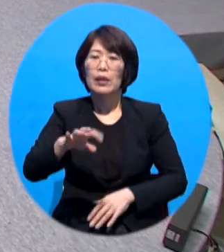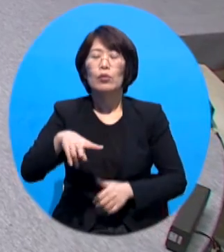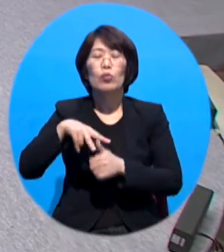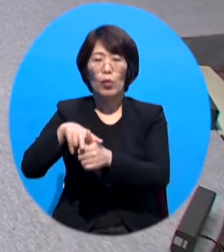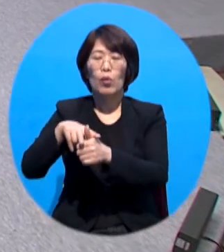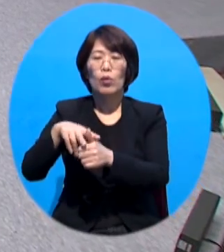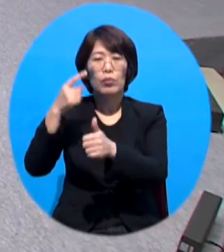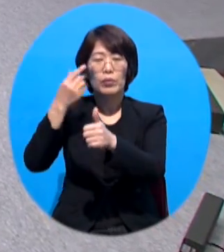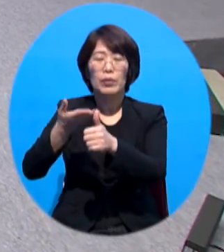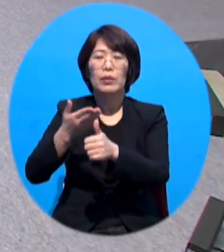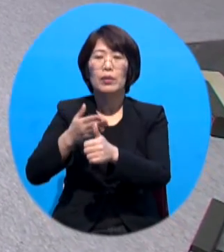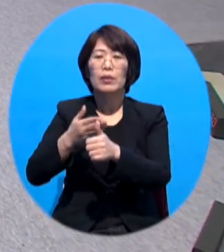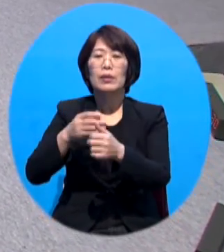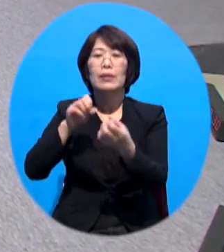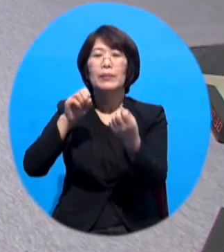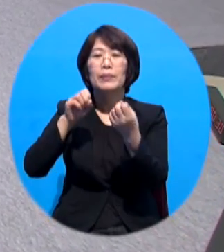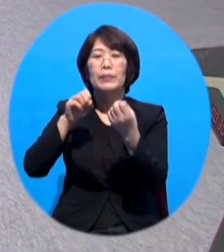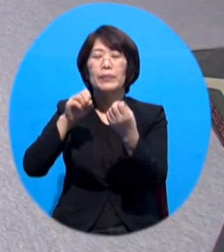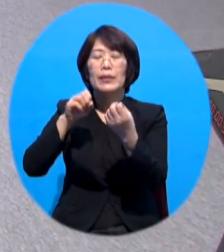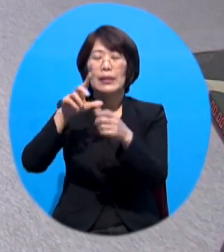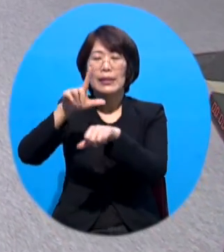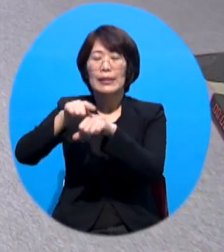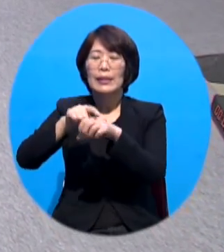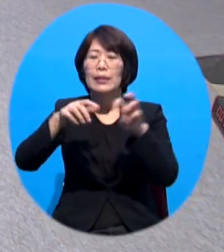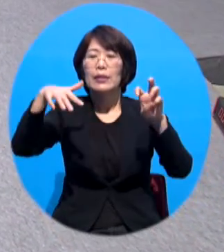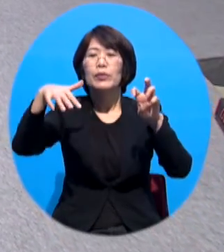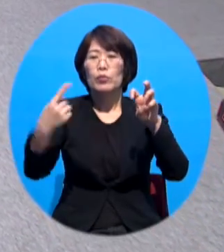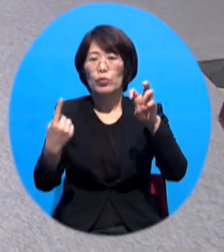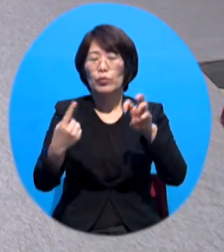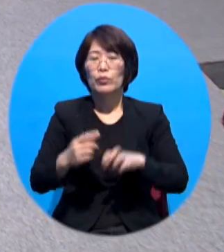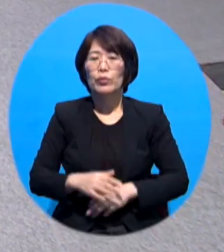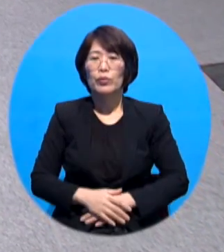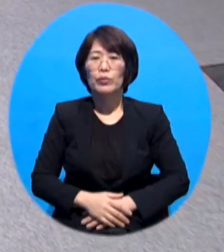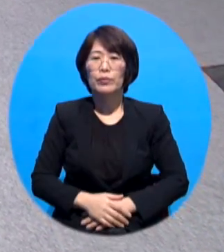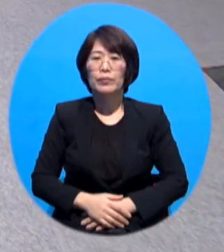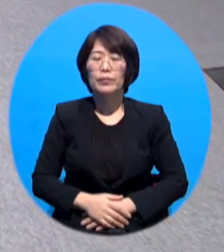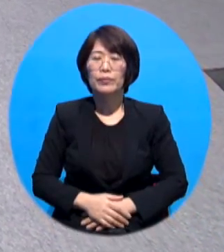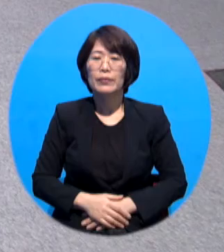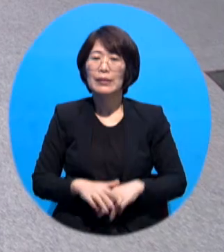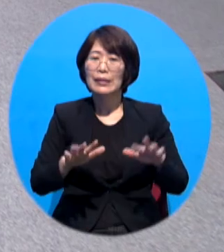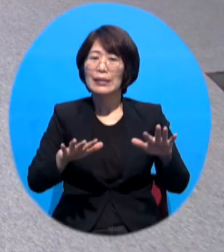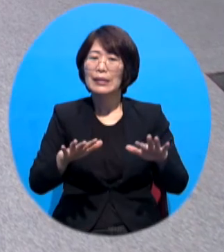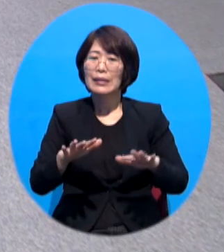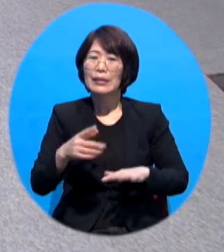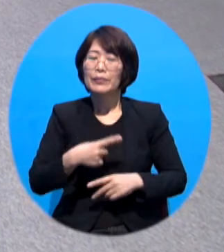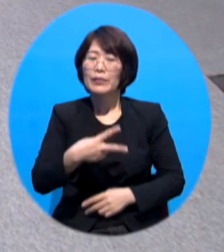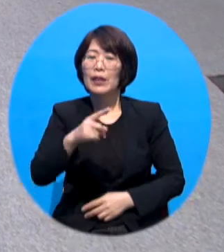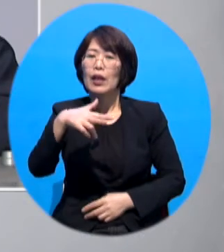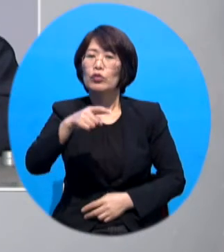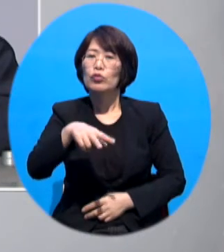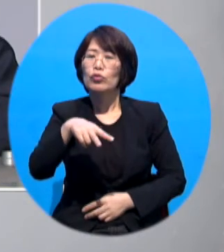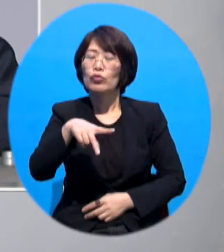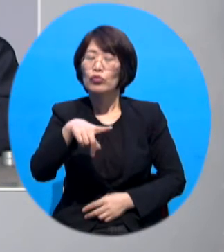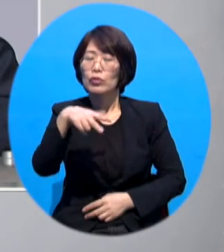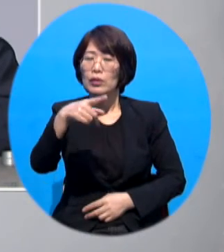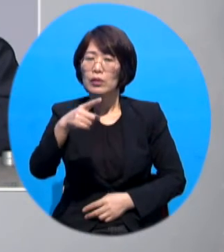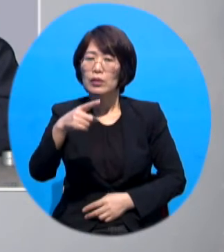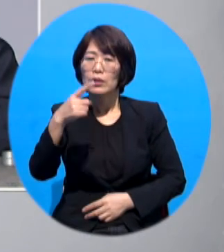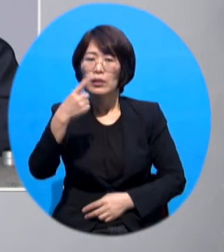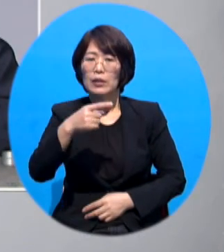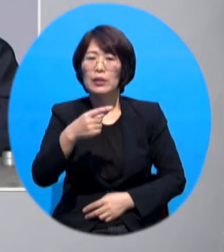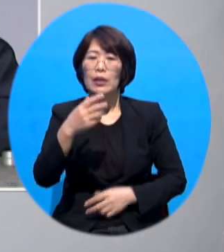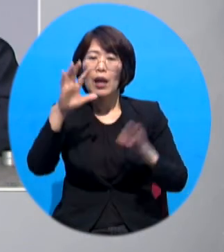후보에게 질문 해 주시고요 질문 시간 30초 드리겠습니다 흔히 다중지능 이론에 의하면 아이들은 다양한